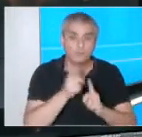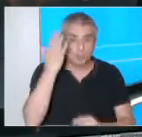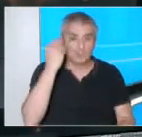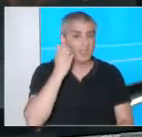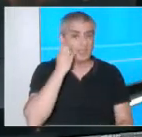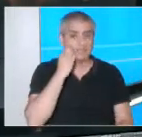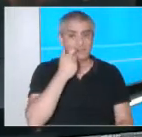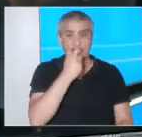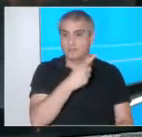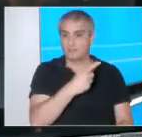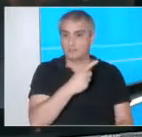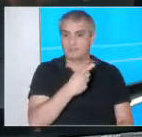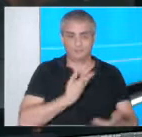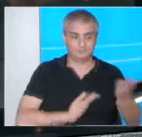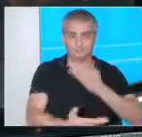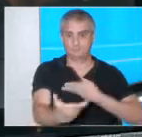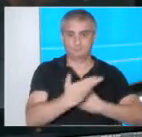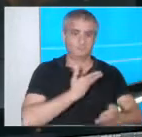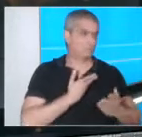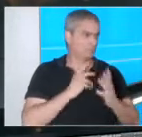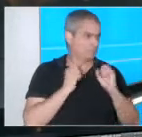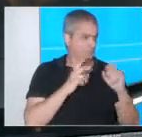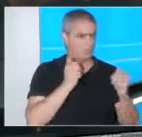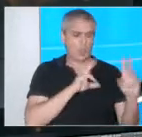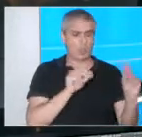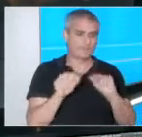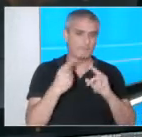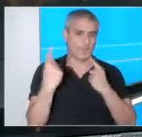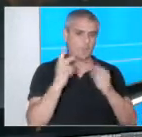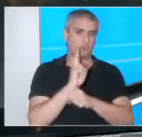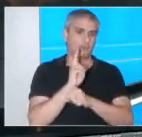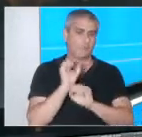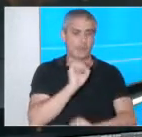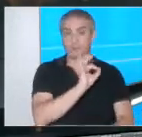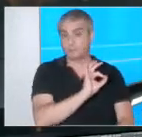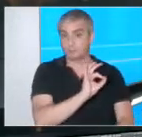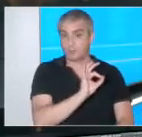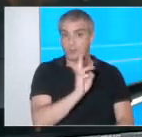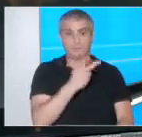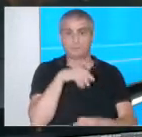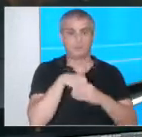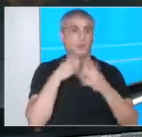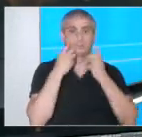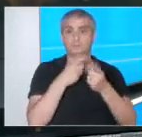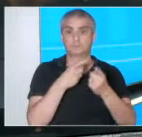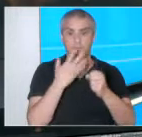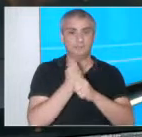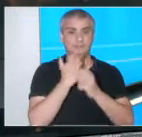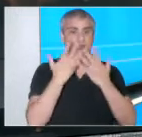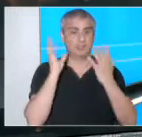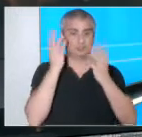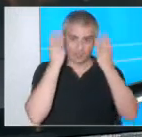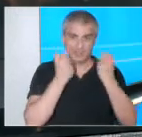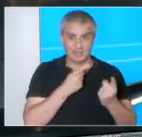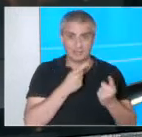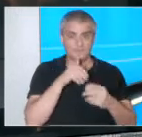איווט ודרי בשעתו. כן. לא בטוח שזה לא בדיוק אותו דבר, כל אחד שומר על הבית שלו. אגב, אי אפשר בתוך הסיפור הזה, את ההישג הגדול של